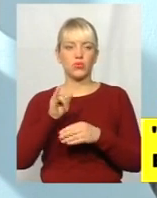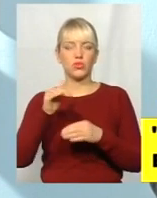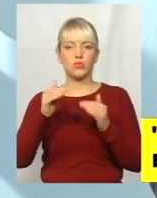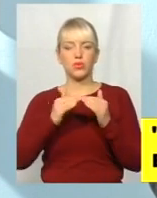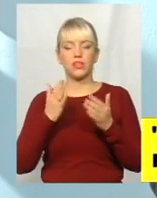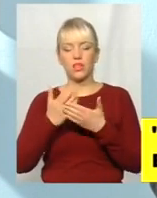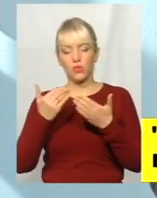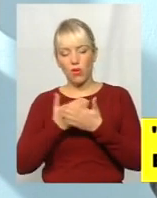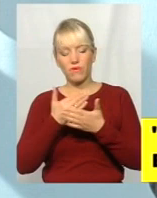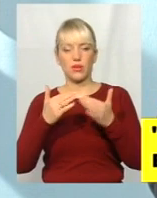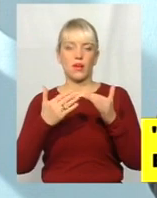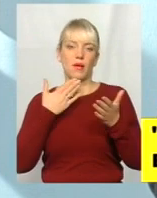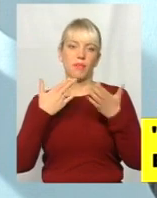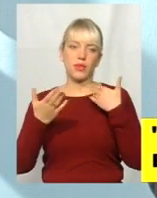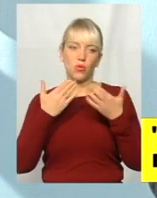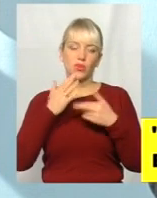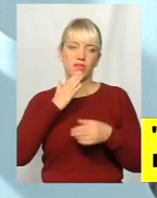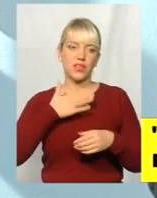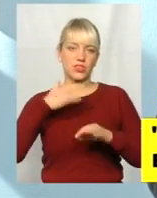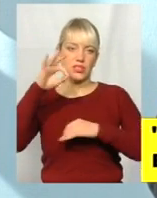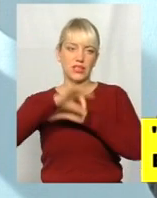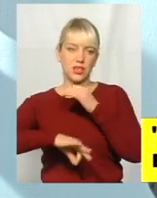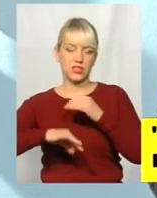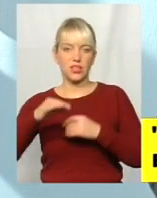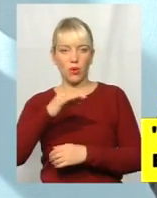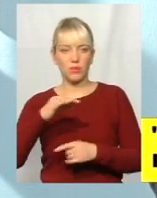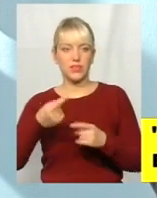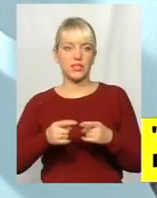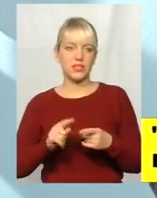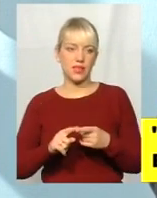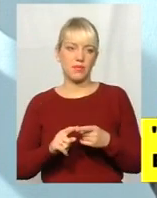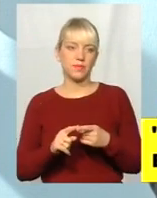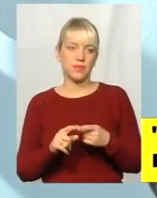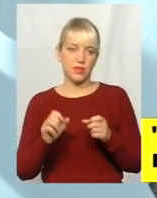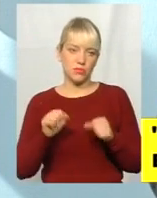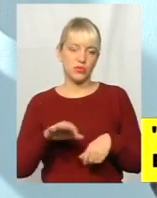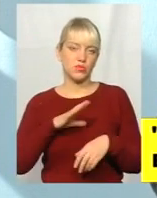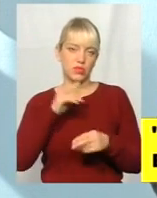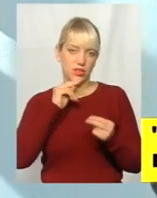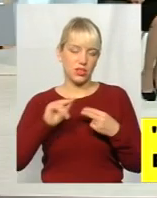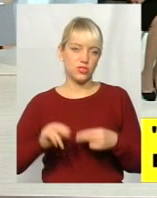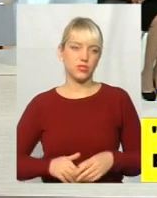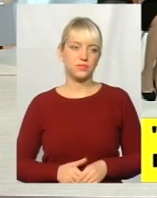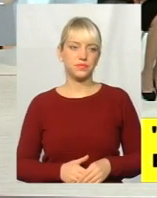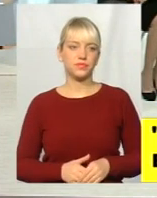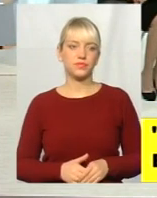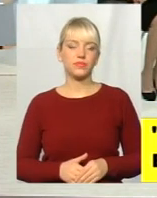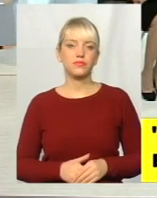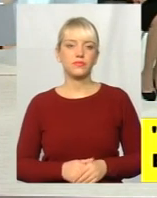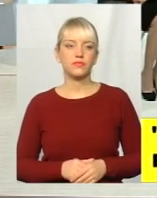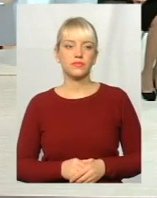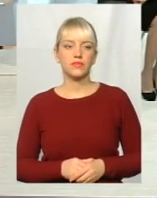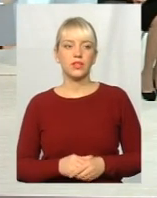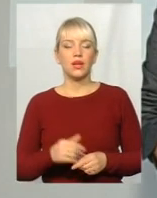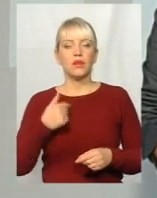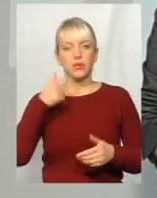нові підходи вже в наших західних областях. І це, напевно, до кращого. Будемо мати надію, що у нас також скоро будуть